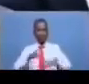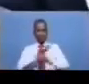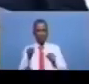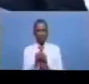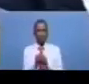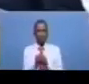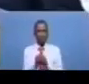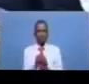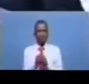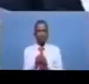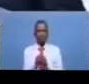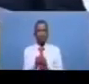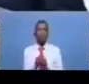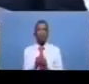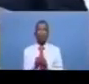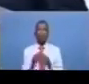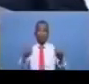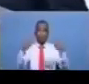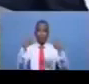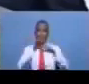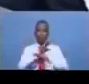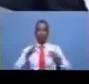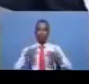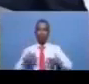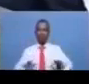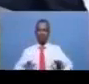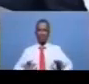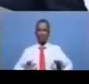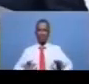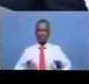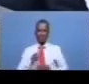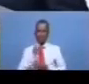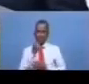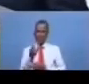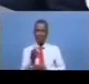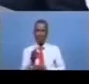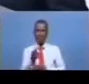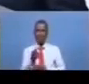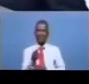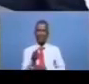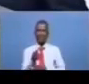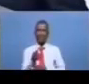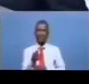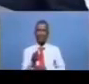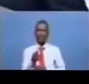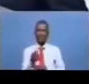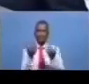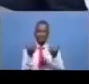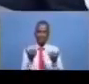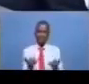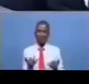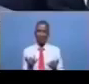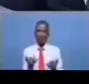yes omo hwemi na mo bia ba mu na samba ko se kan twato ne ensem ya ye be free hei